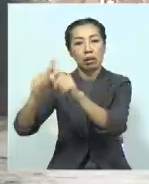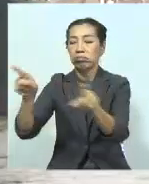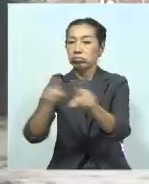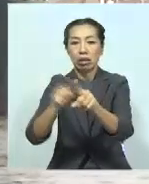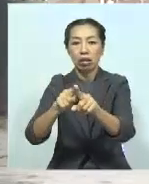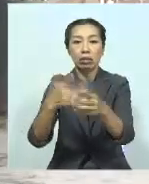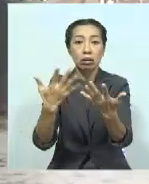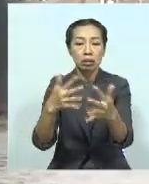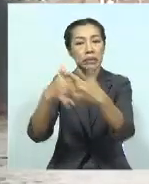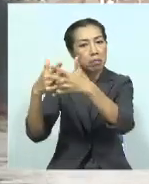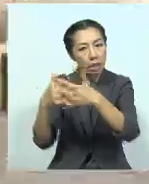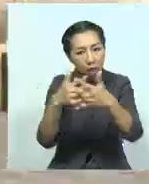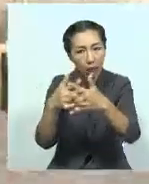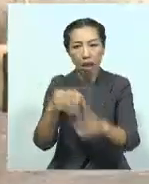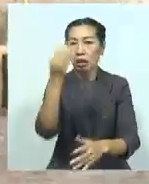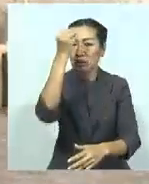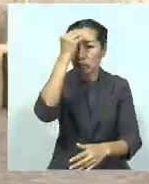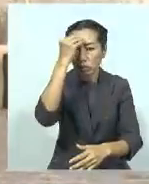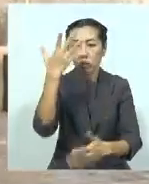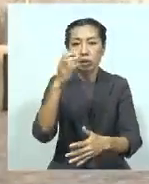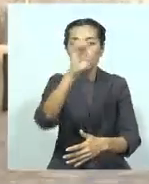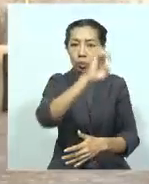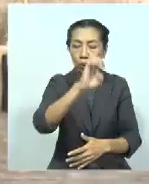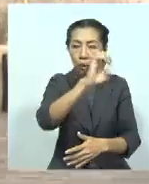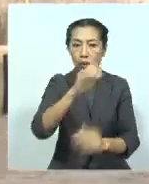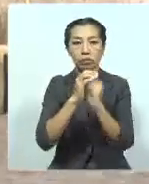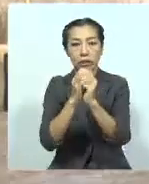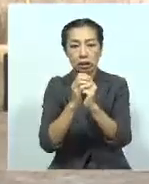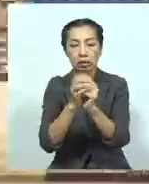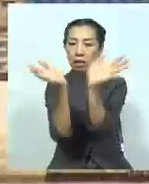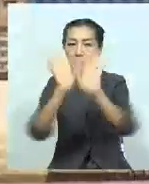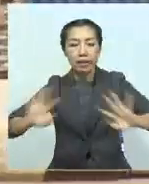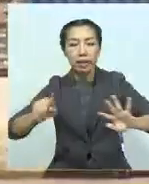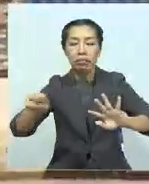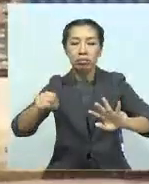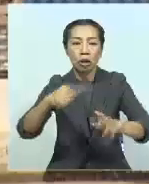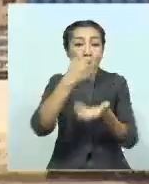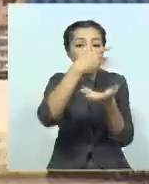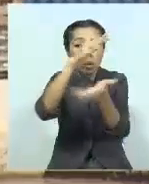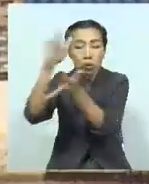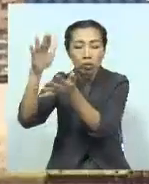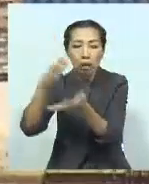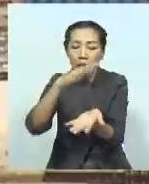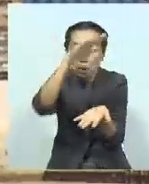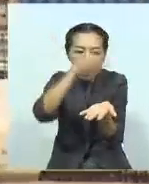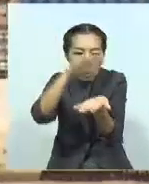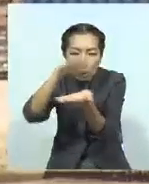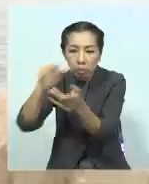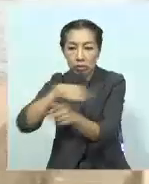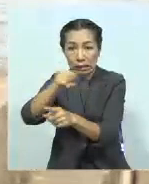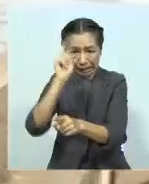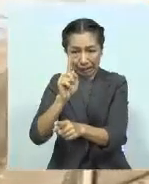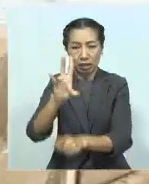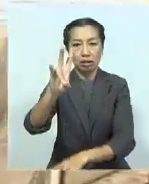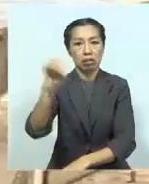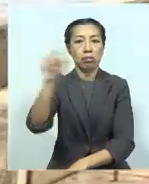ำคัญไม่ว่าจะเป็นสหรัฐญี่ปุ่นสหภาพยุโรปจีนและอาเซียนซึ่งถือว่ามีสัดส่วนการส่งออกถึงร้อยละ 70